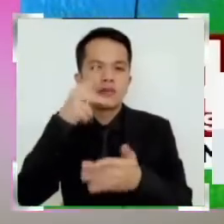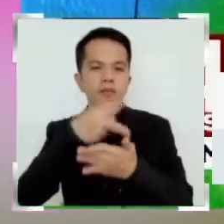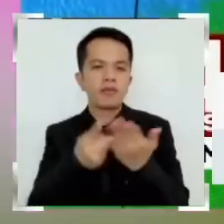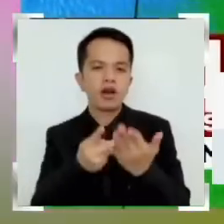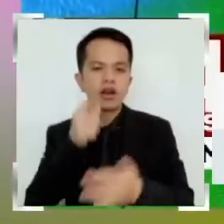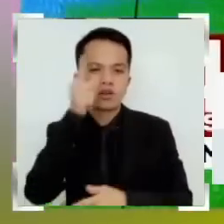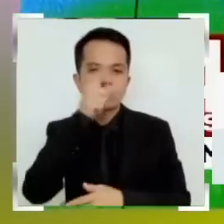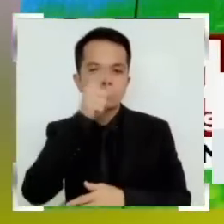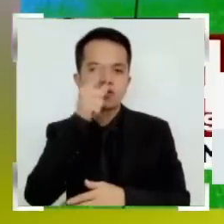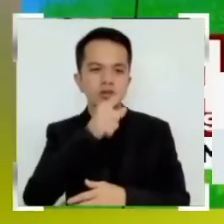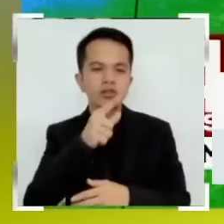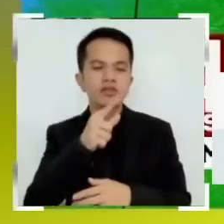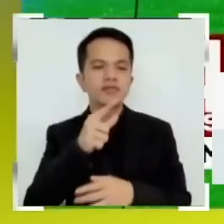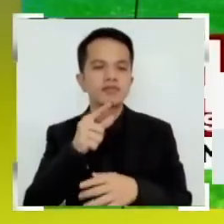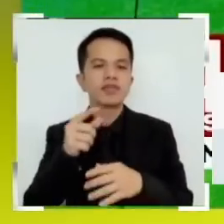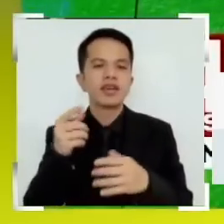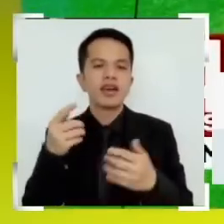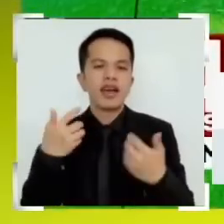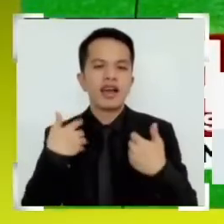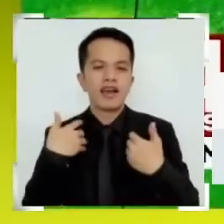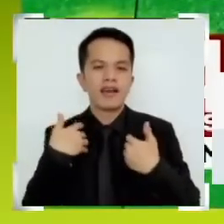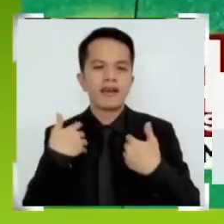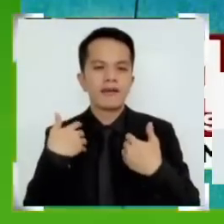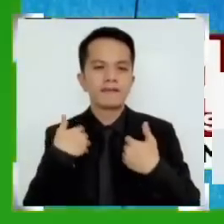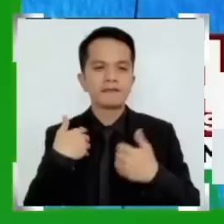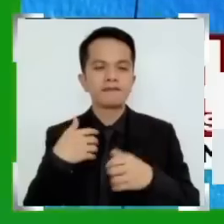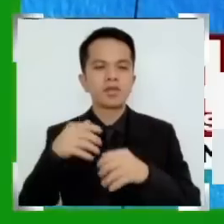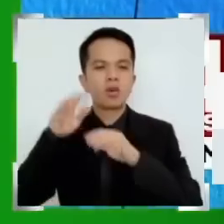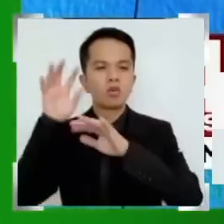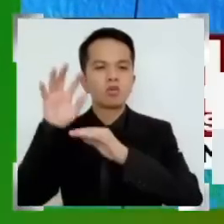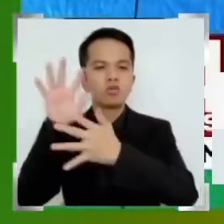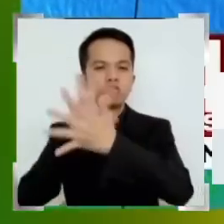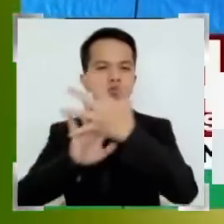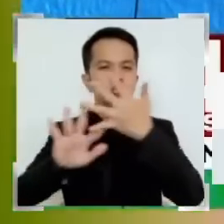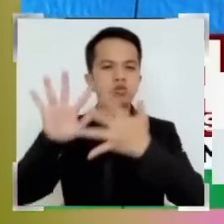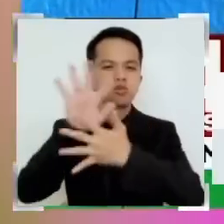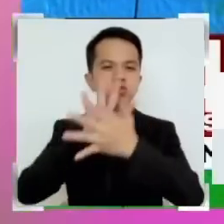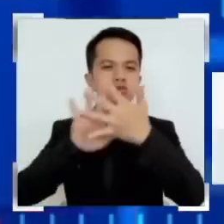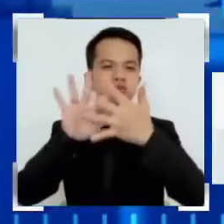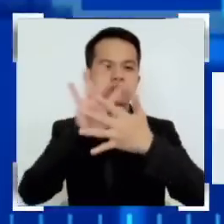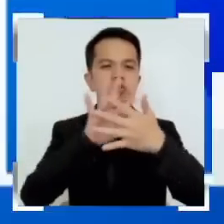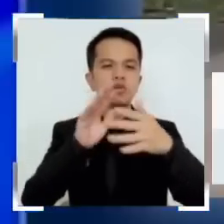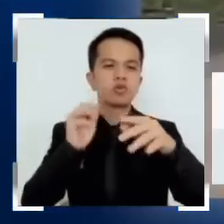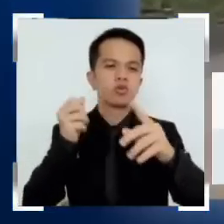Possible po tayong mataas dyan ng mga tropical cyclone wind signals as early as tomorrow.